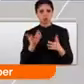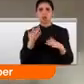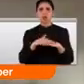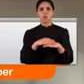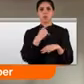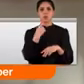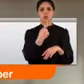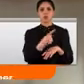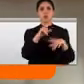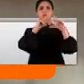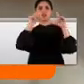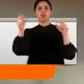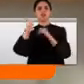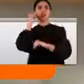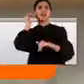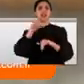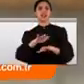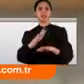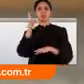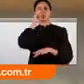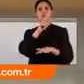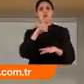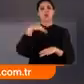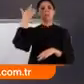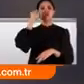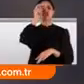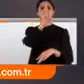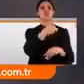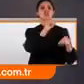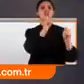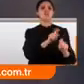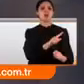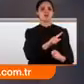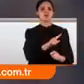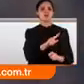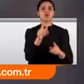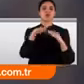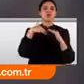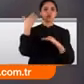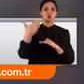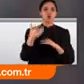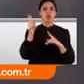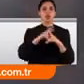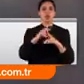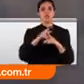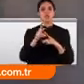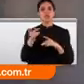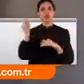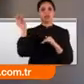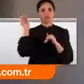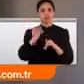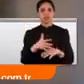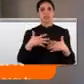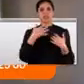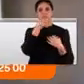yapıyorsun dedim. Ama tablolar geri gelmedi. Çünkü çoktan başka birine satılmıştı bile. Kısa süre sonra devreye emniyet girdi ve